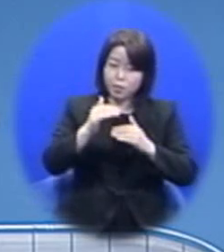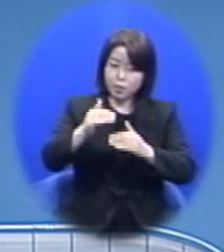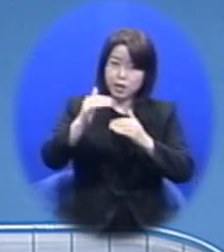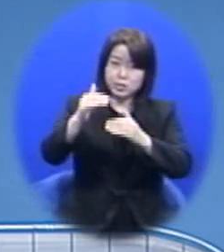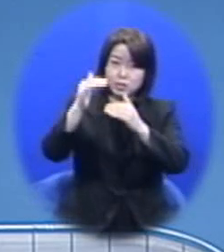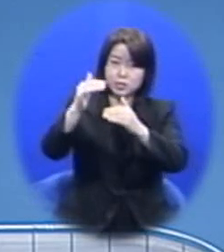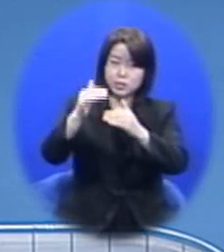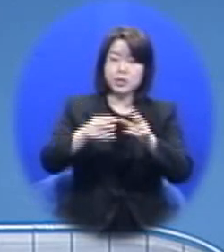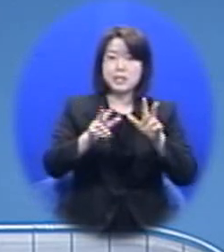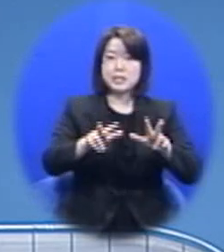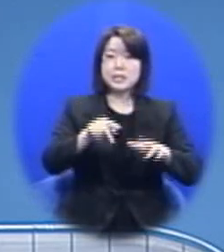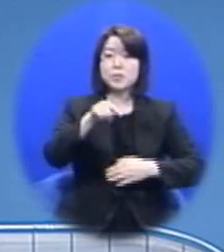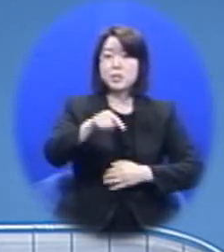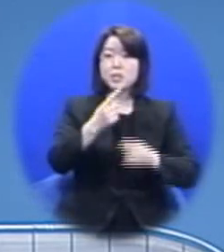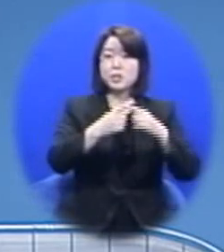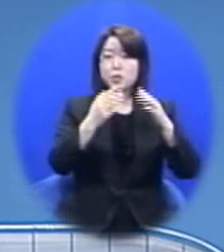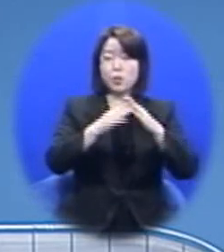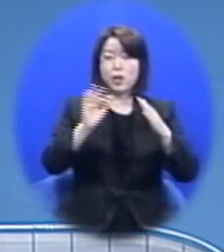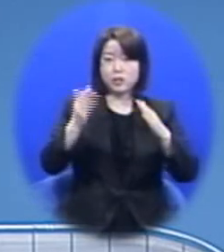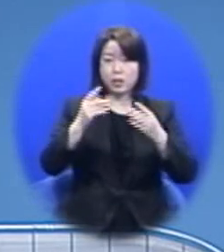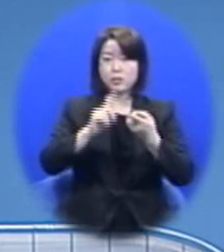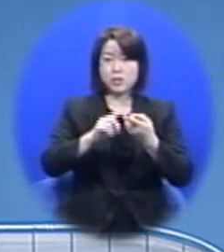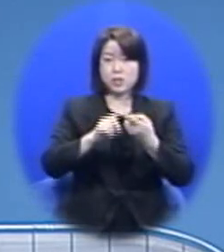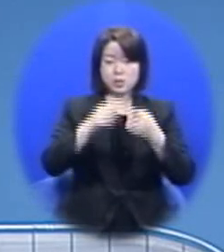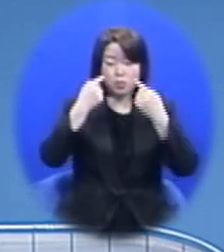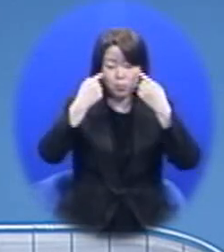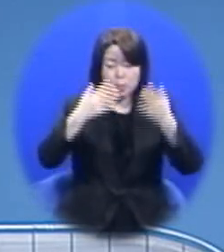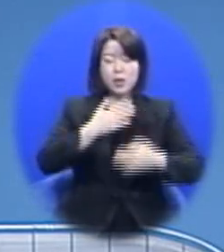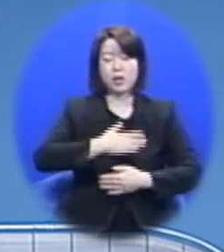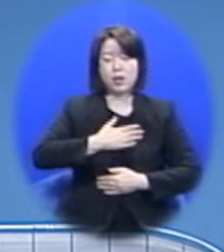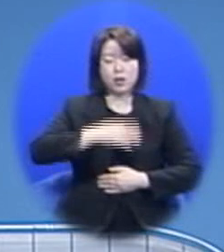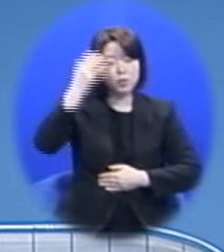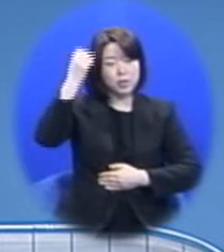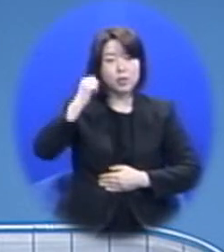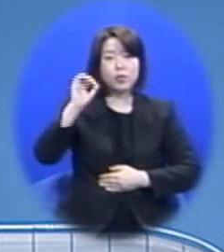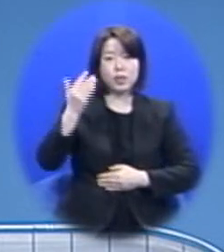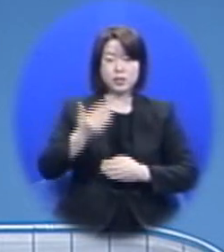이 교회가 되어졌는지를 분명하게 알자는 겁니다.